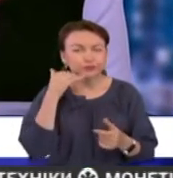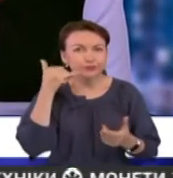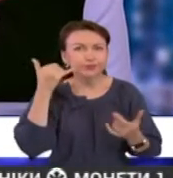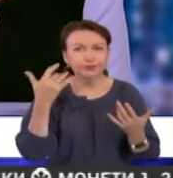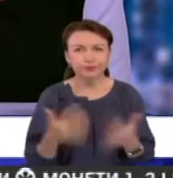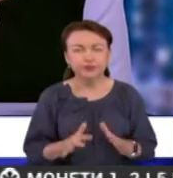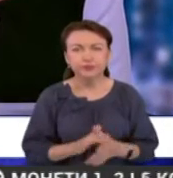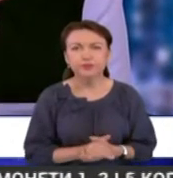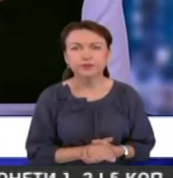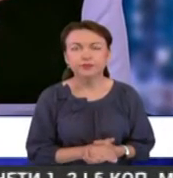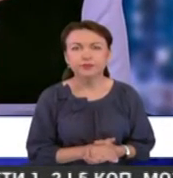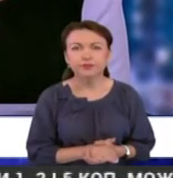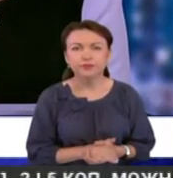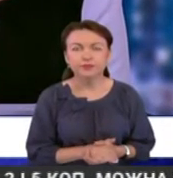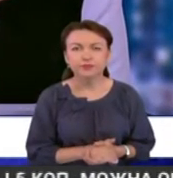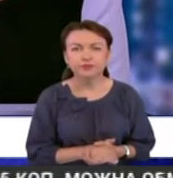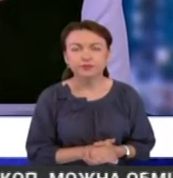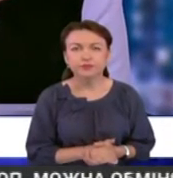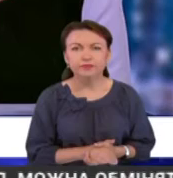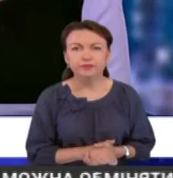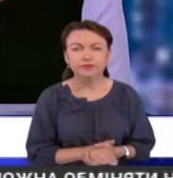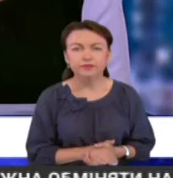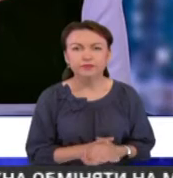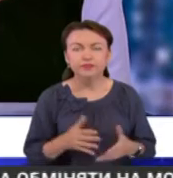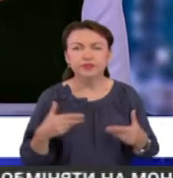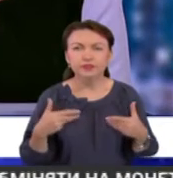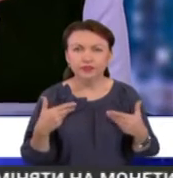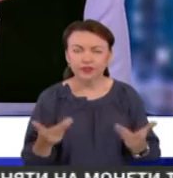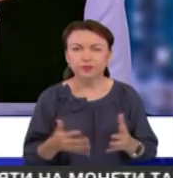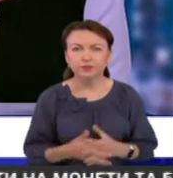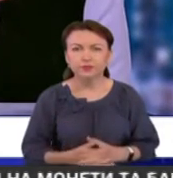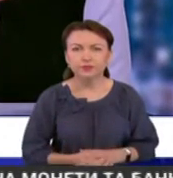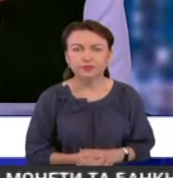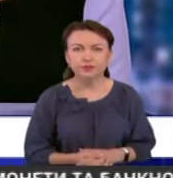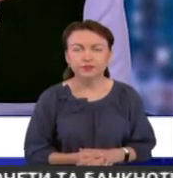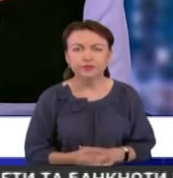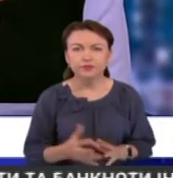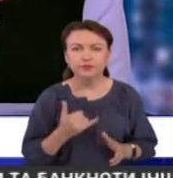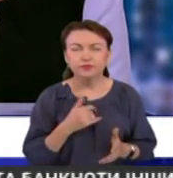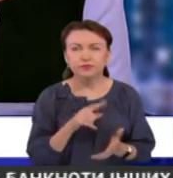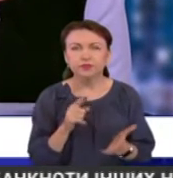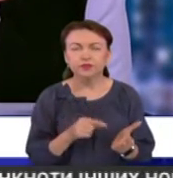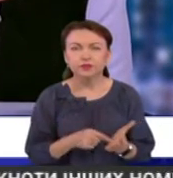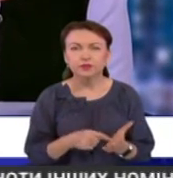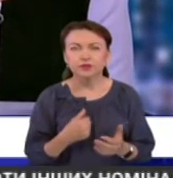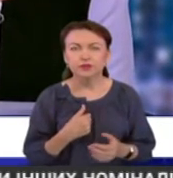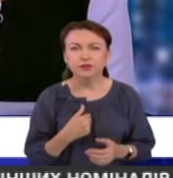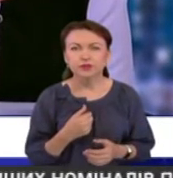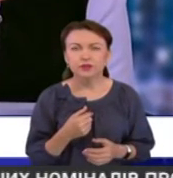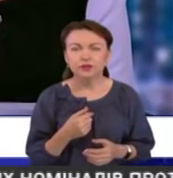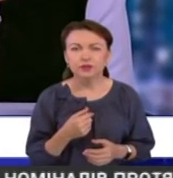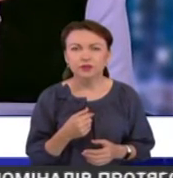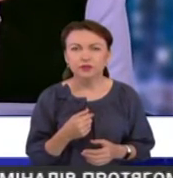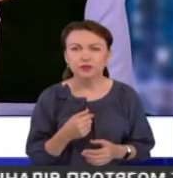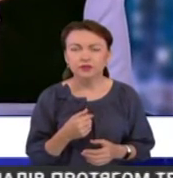Зірвався у нас телефонний дзвінок. Ми вас слухаємо, говоріть. Да, вітаю. Вітаємо. У мене є питання конкретне. Я буду, якщо сімейний